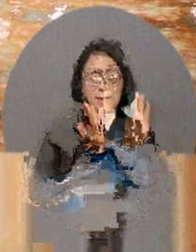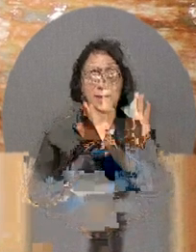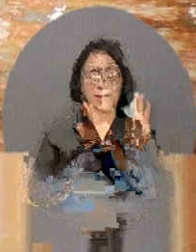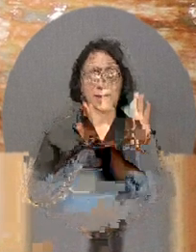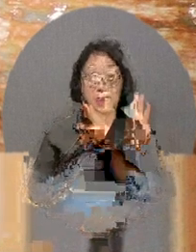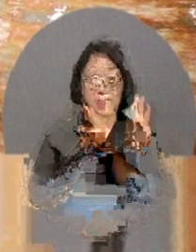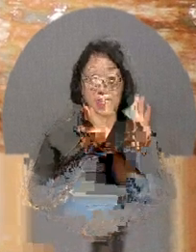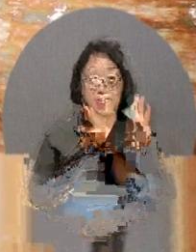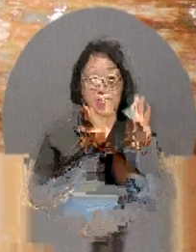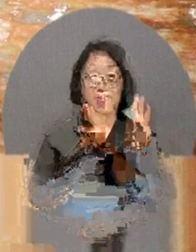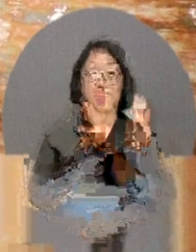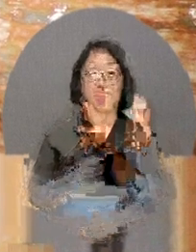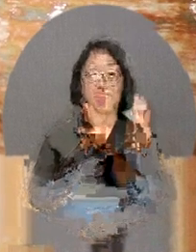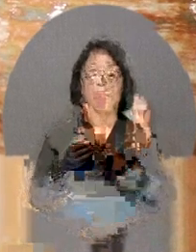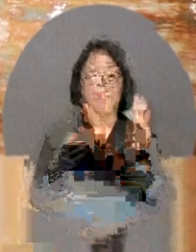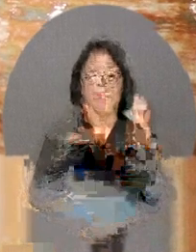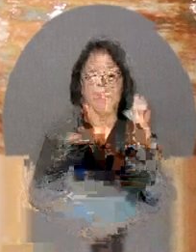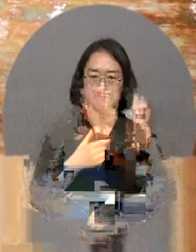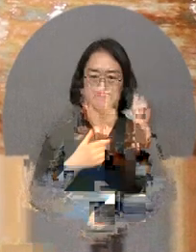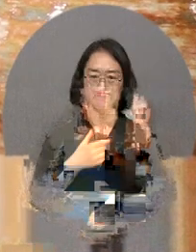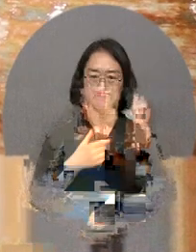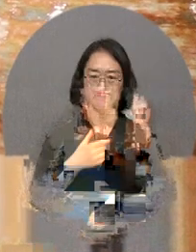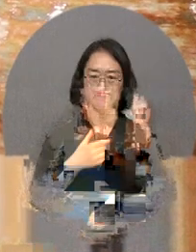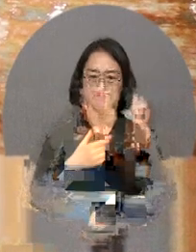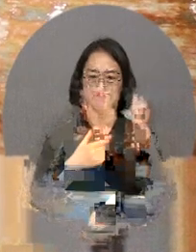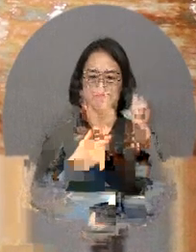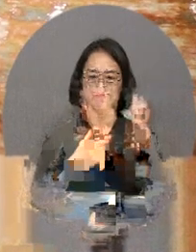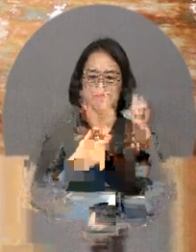그런 일을 하고 싶습니다.